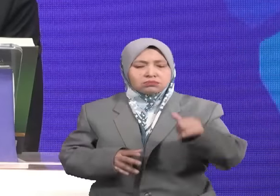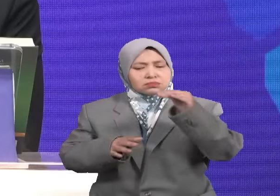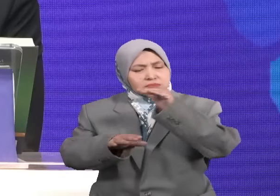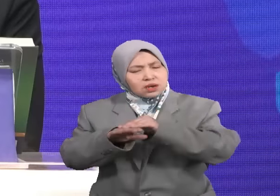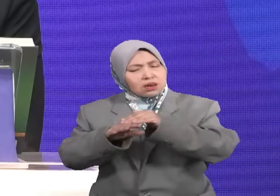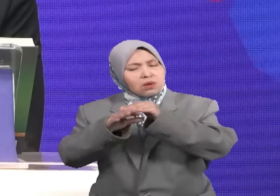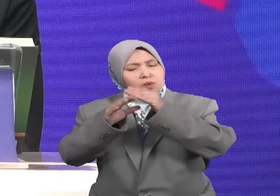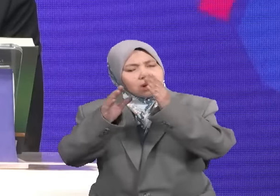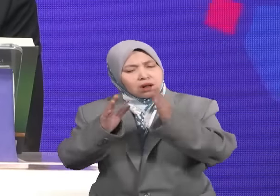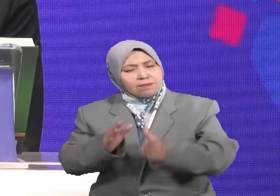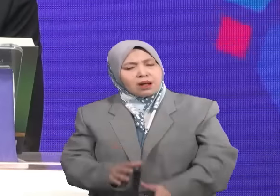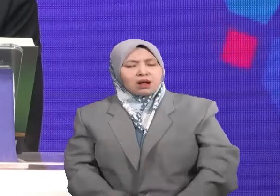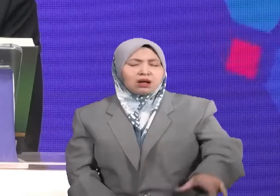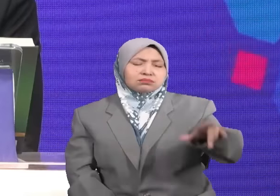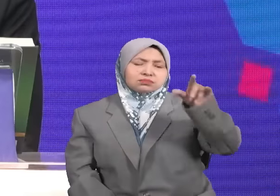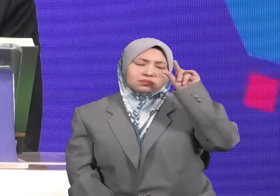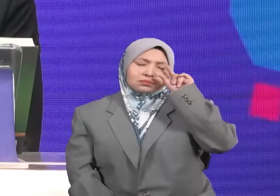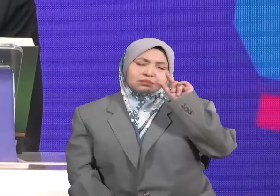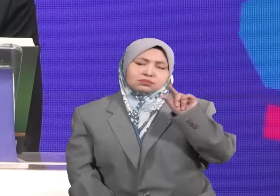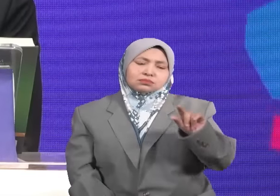كفروا الحياة